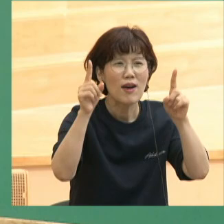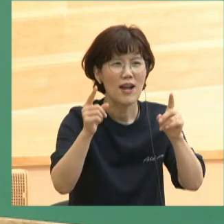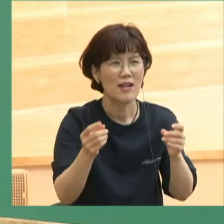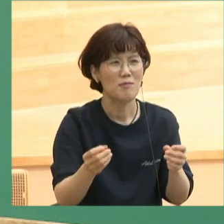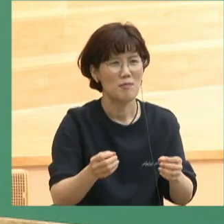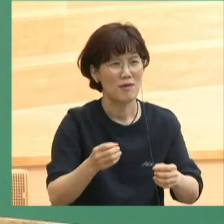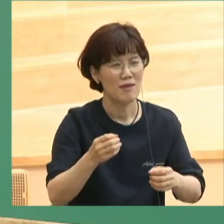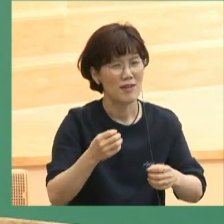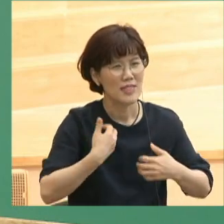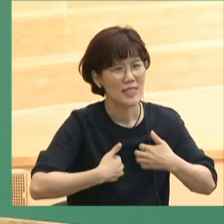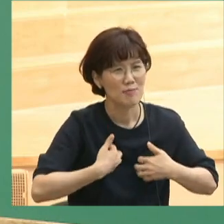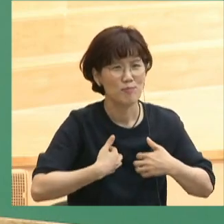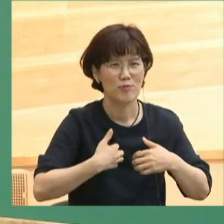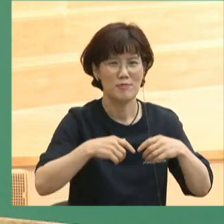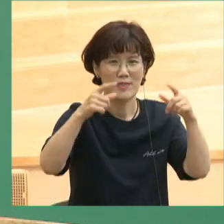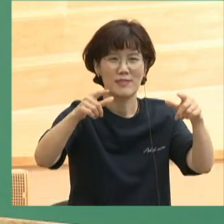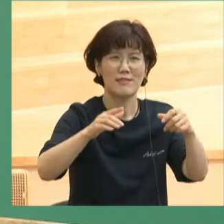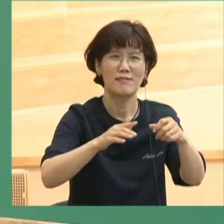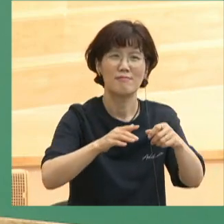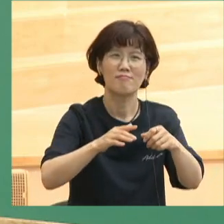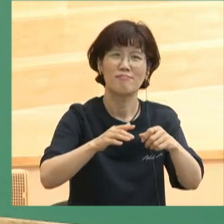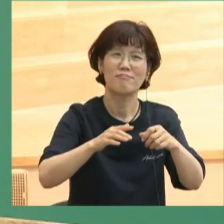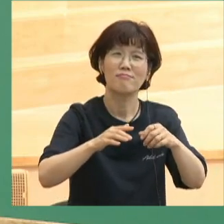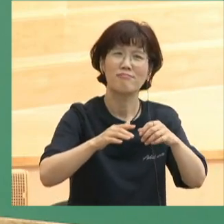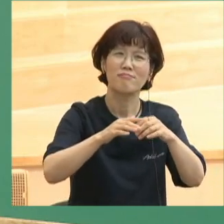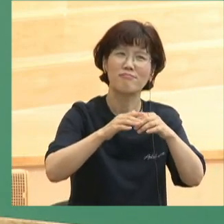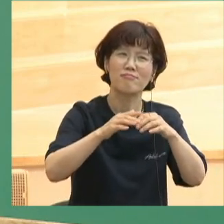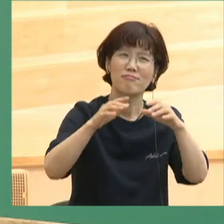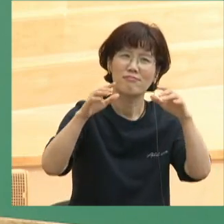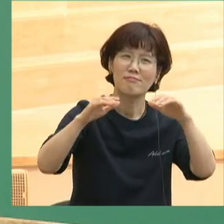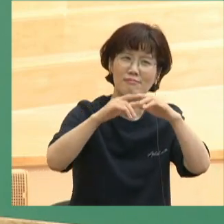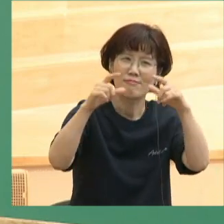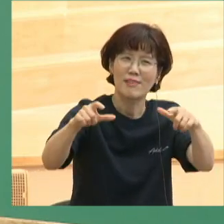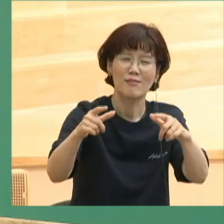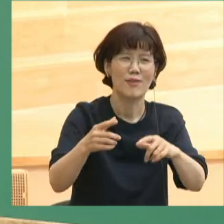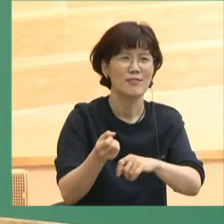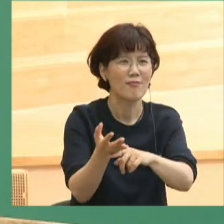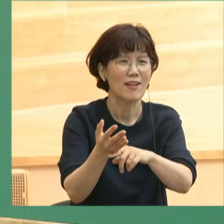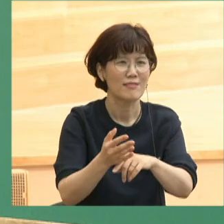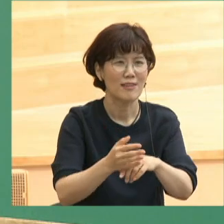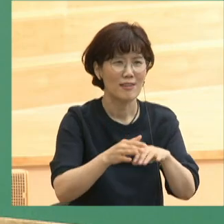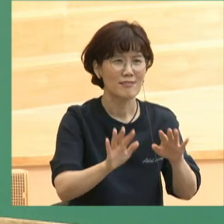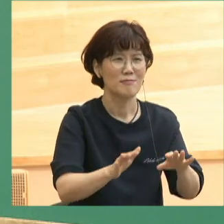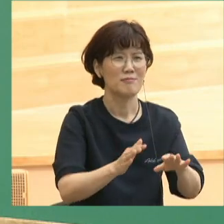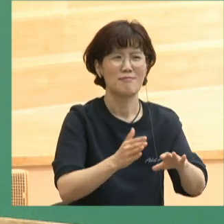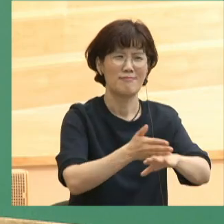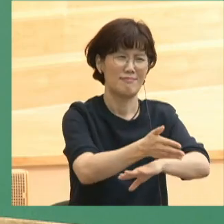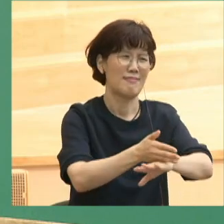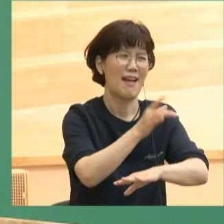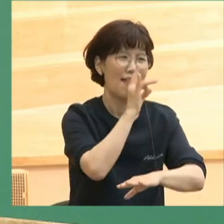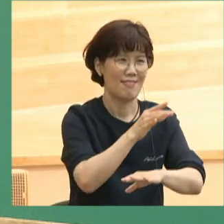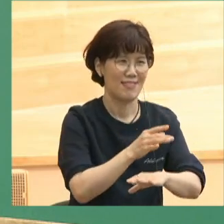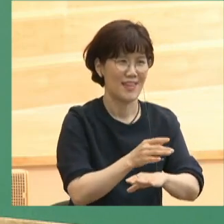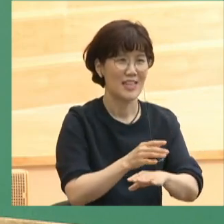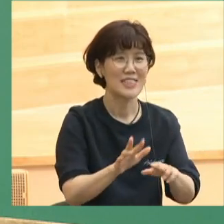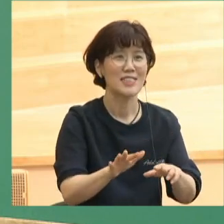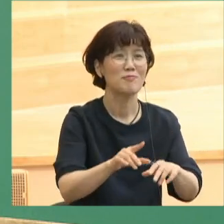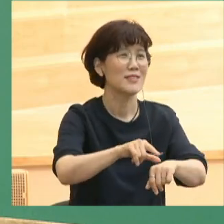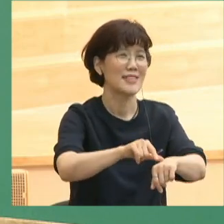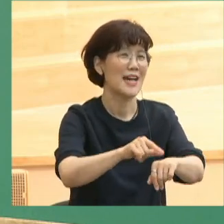지역 사랑을 실천하겠다. 그러면 좀 이상하죠. 지금 부활절 끝난 데가 언제인데 지금? 뭐 가로놓기 좀 박자가 안 맞잖아요.